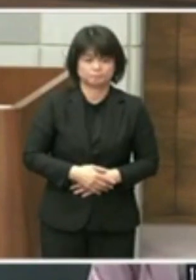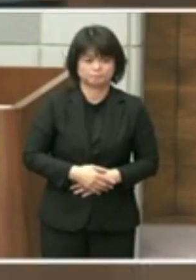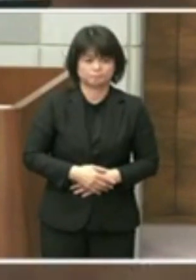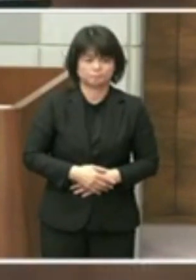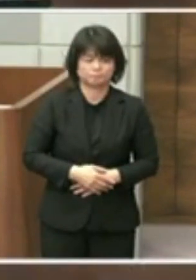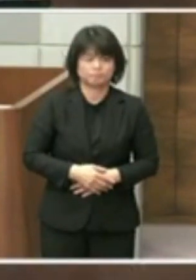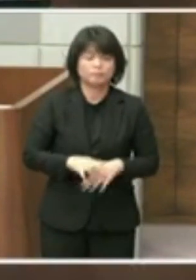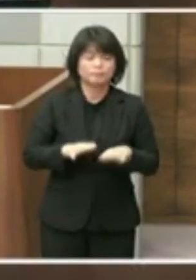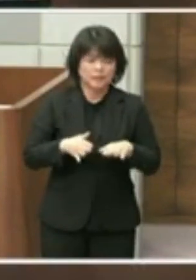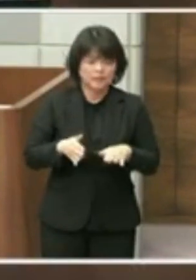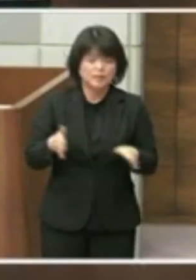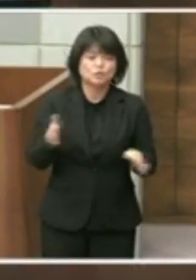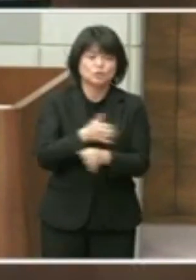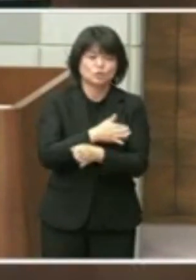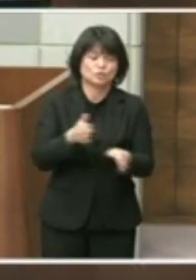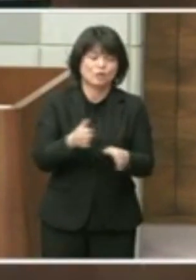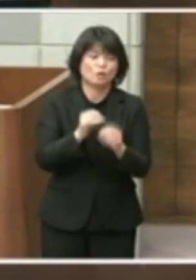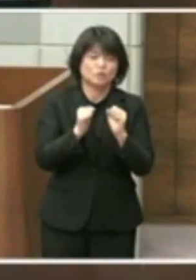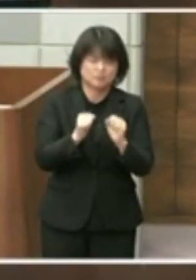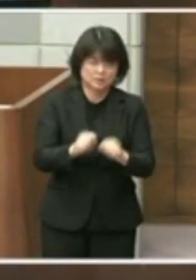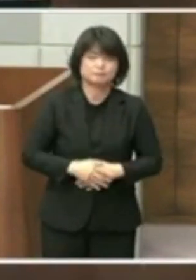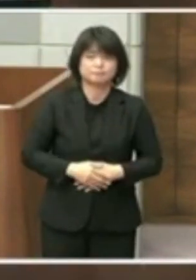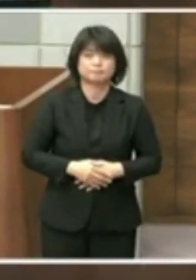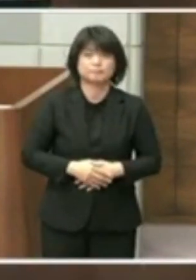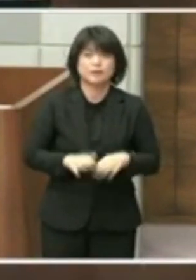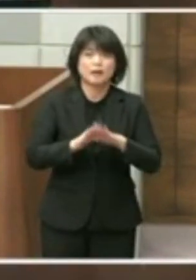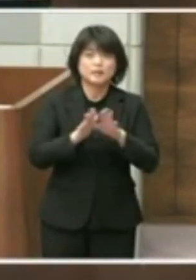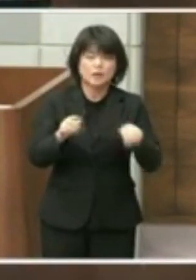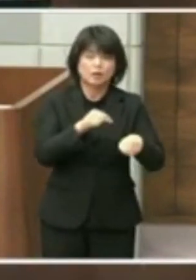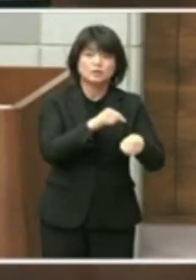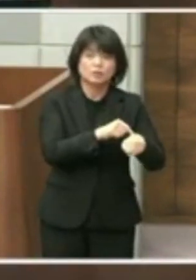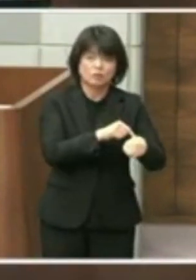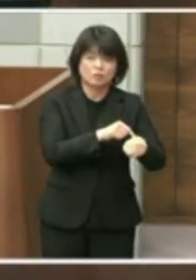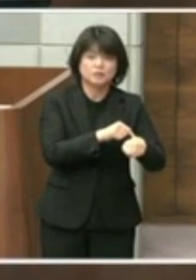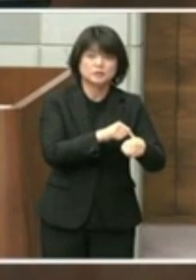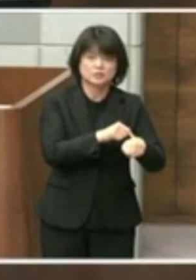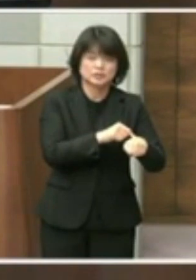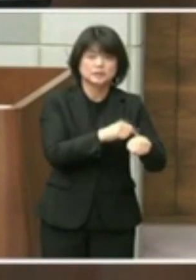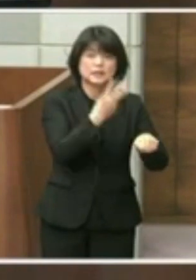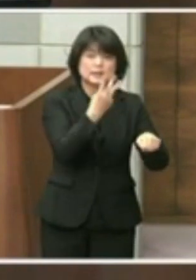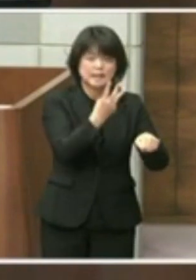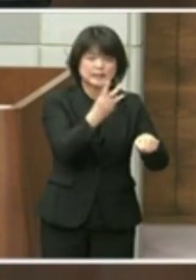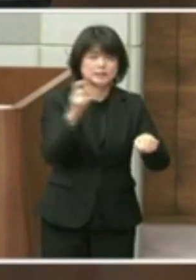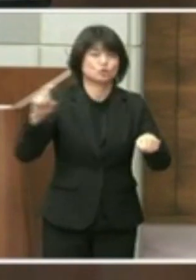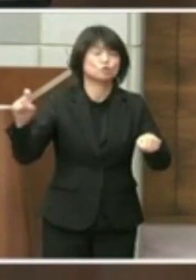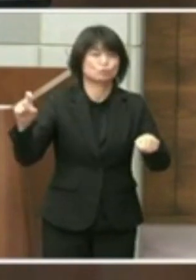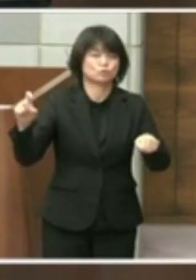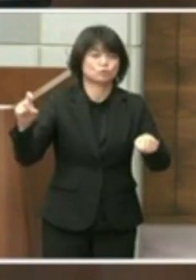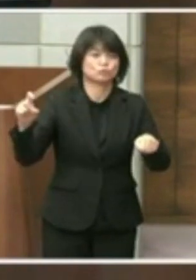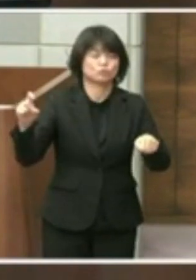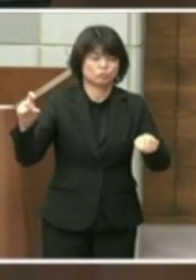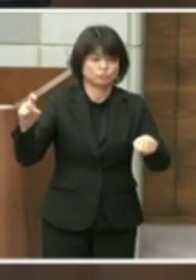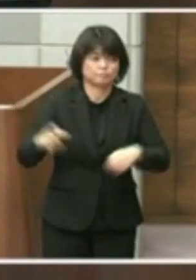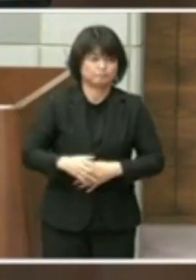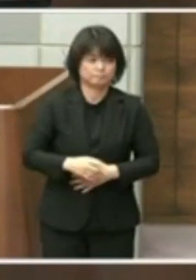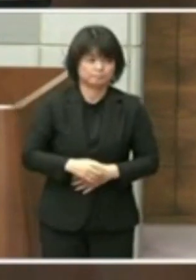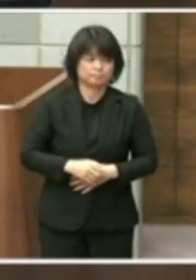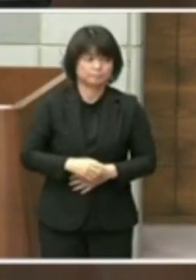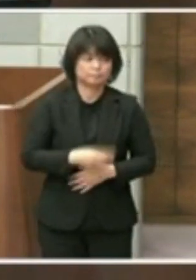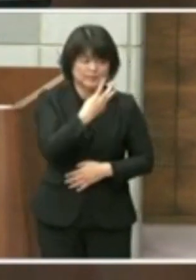それではこの際暫時休憩をいたします。再開は午後3時10分といたします。